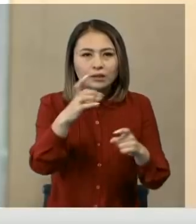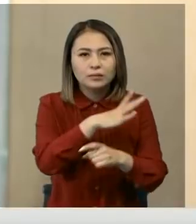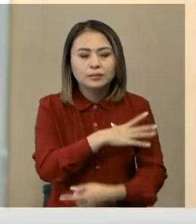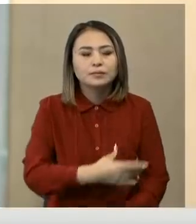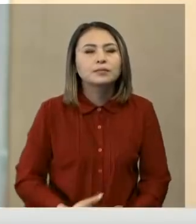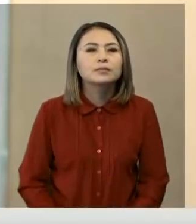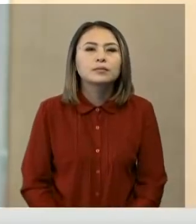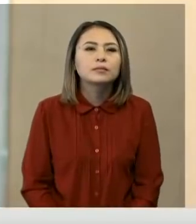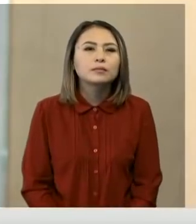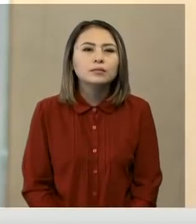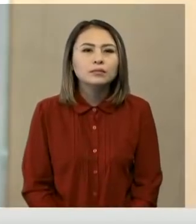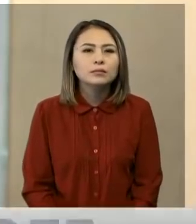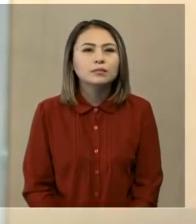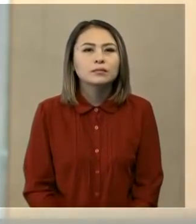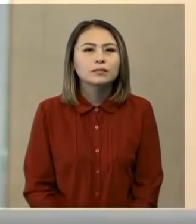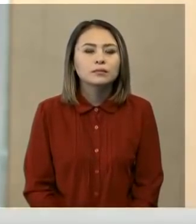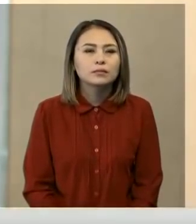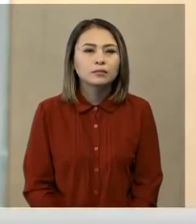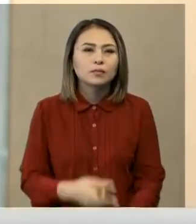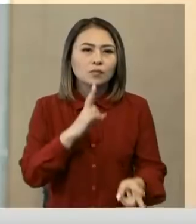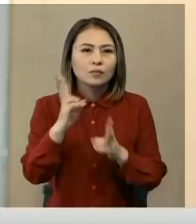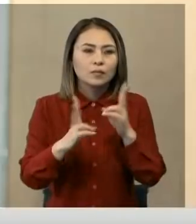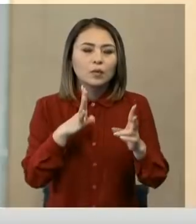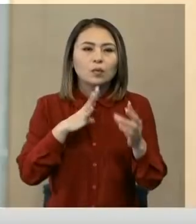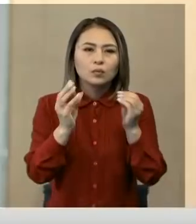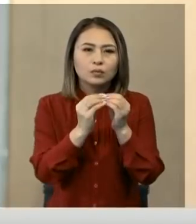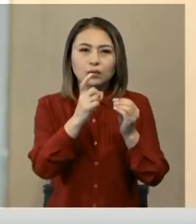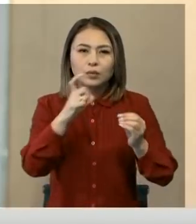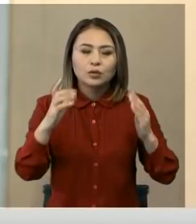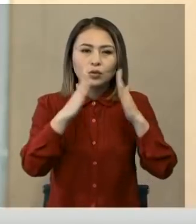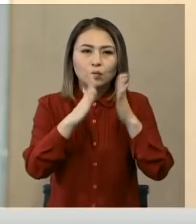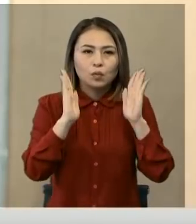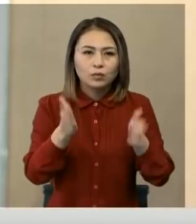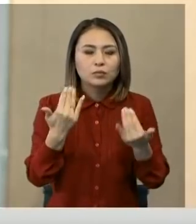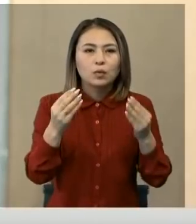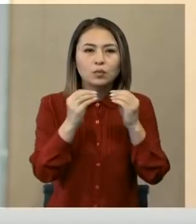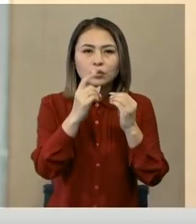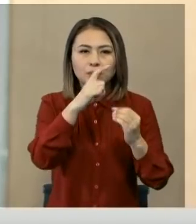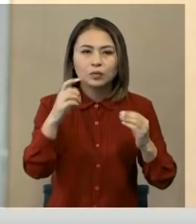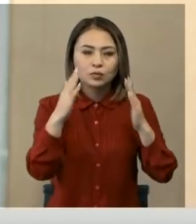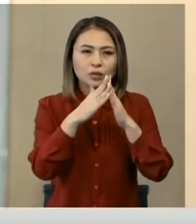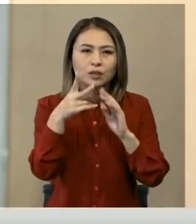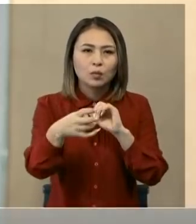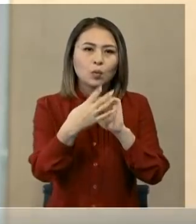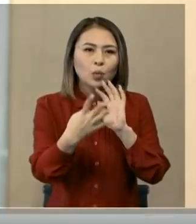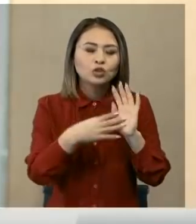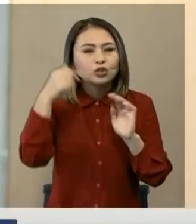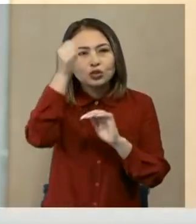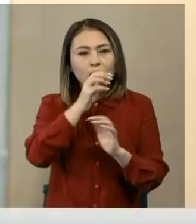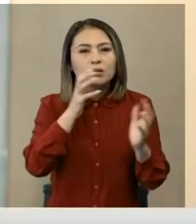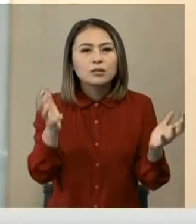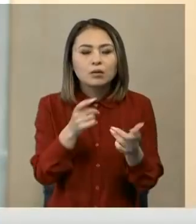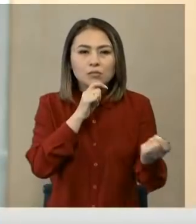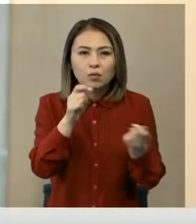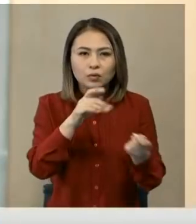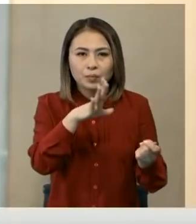хабарластық. Құрылысшы компаниядан арыз түскенде 10 қабатты үй болады деген. Біз 10 қабатты үйге 2010 жылы техникалық шарттылықтар